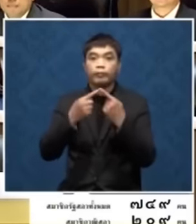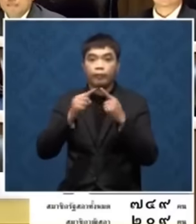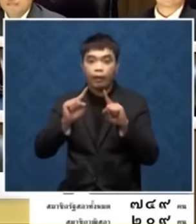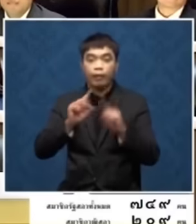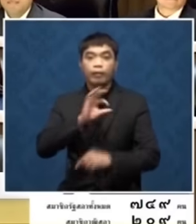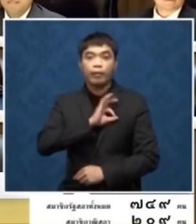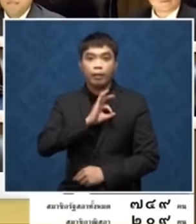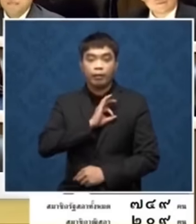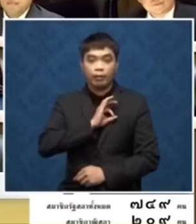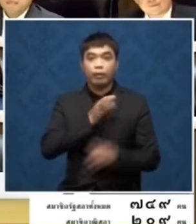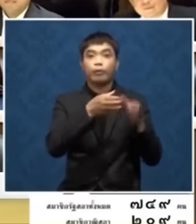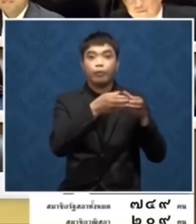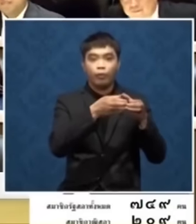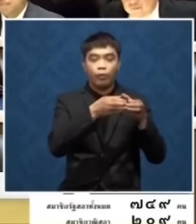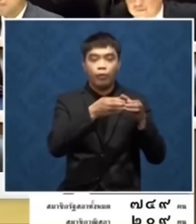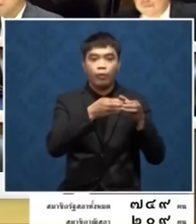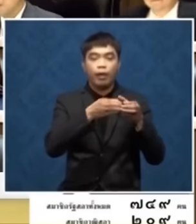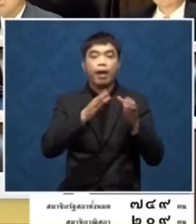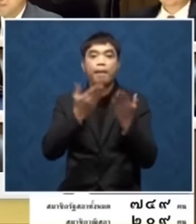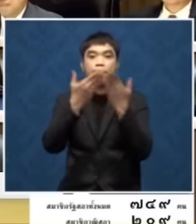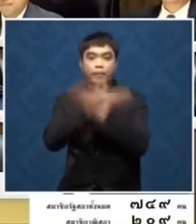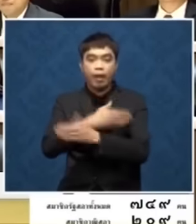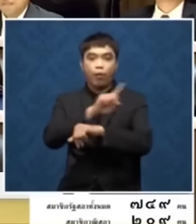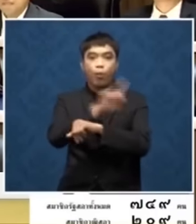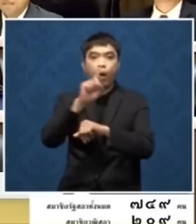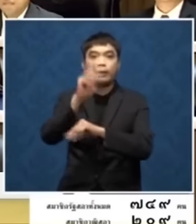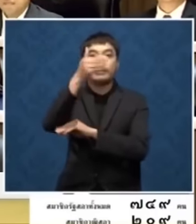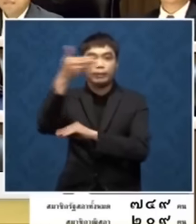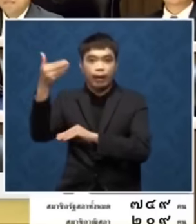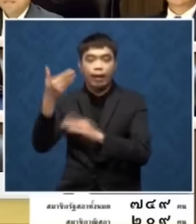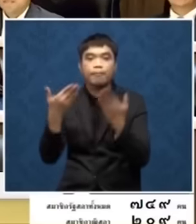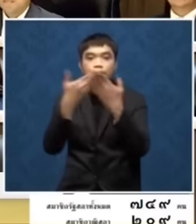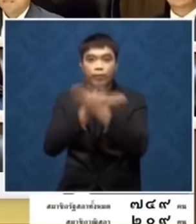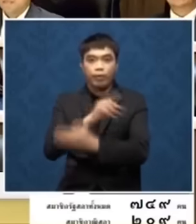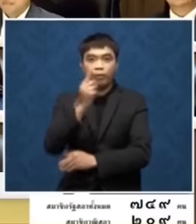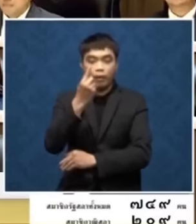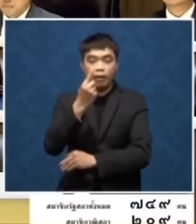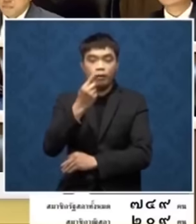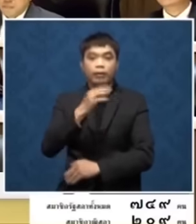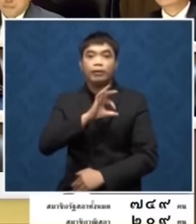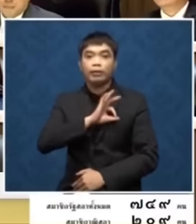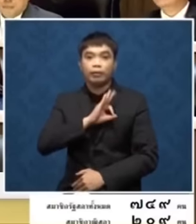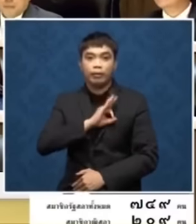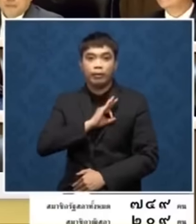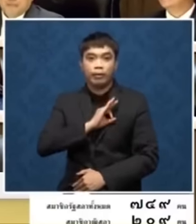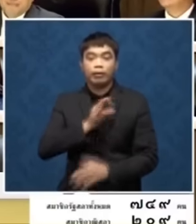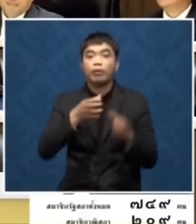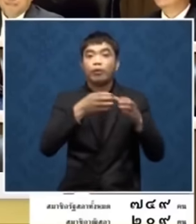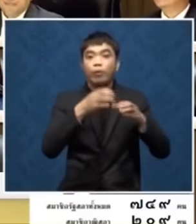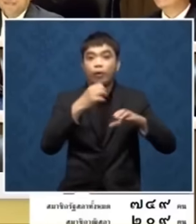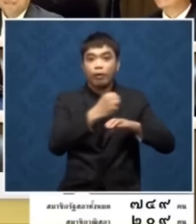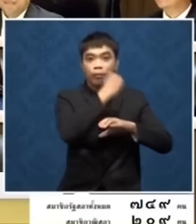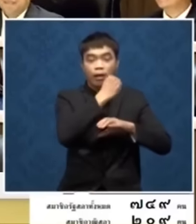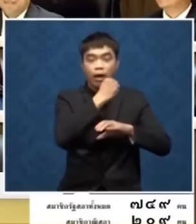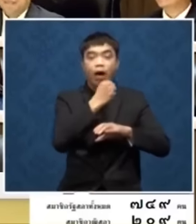อยู่กับประกาศเปลี่ยนวันชาติสมาชิกพรรคการเมืองที่ท่านสังกัดอยู่กับ